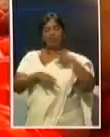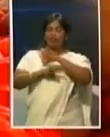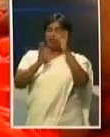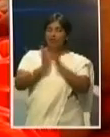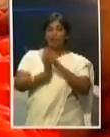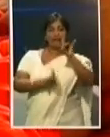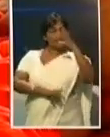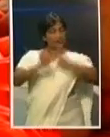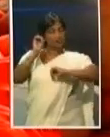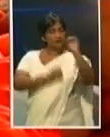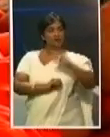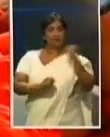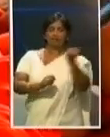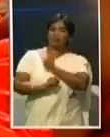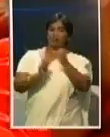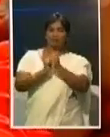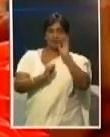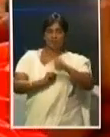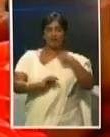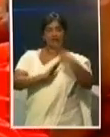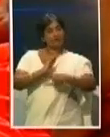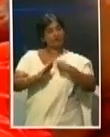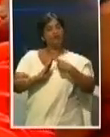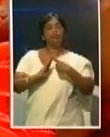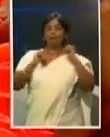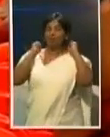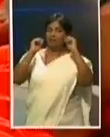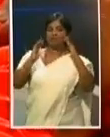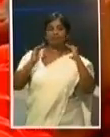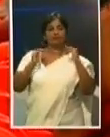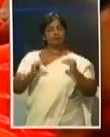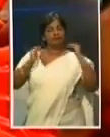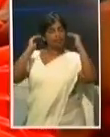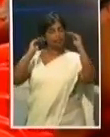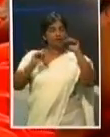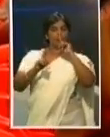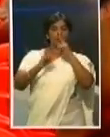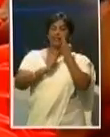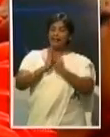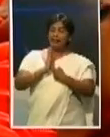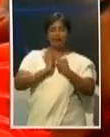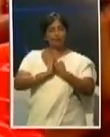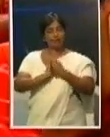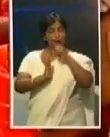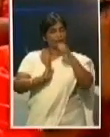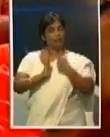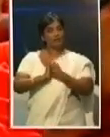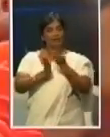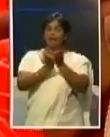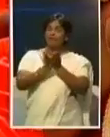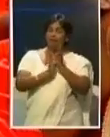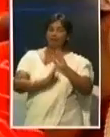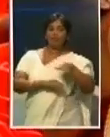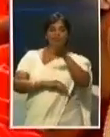කෙනෙක්ම 100%ක් කැපකිරීම කළ යුතු වෙනවා. මේ රට සෞභාග්‍යමත් සාධාරණ නීතිගරුක සත්‍යගරුක